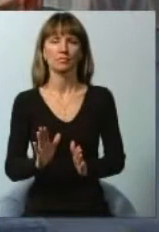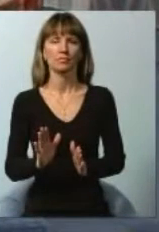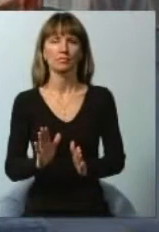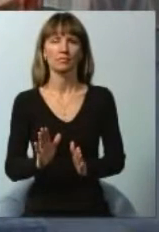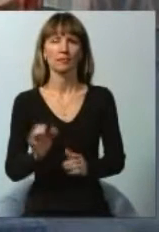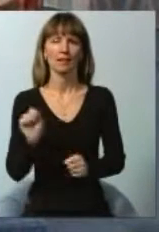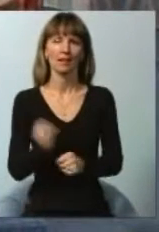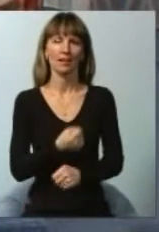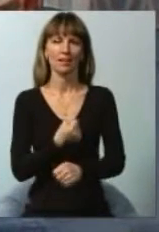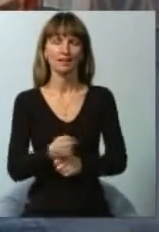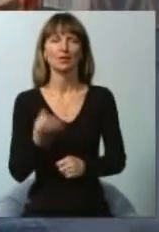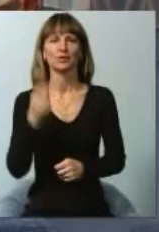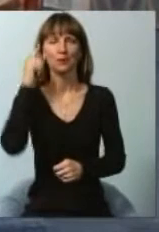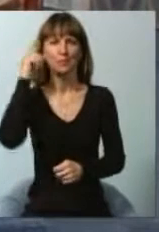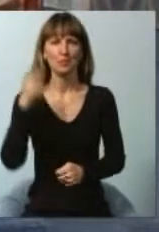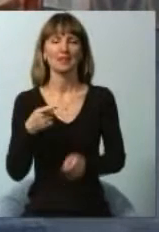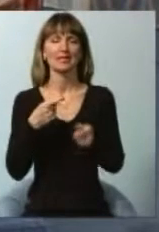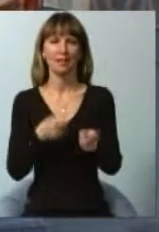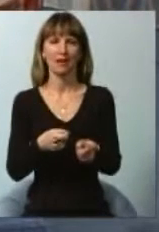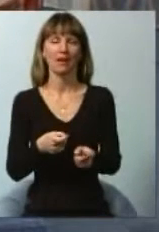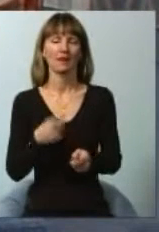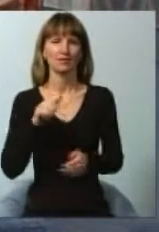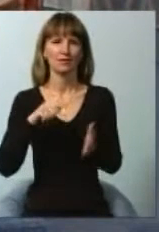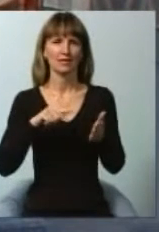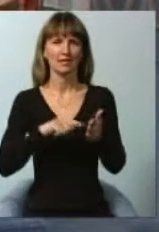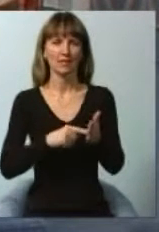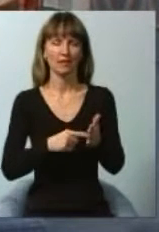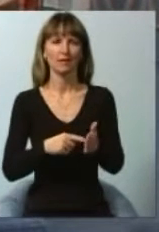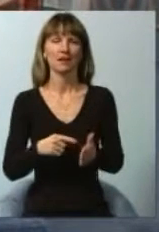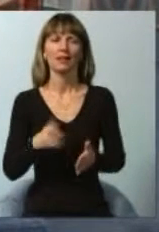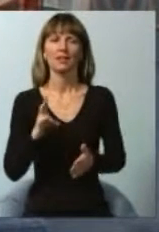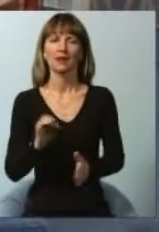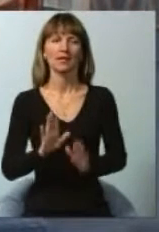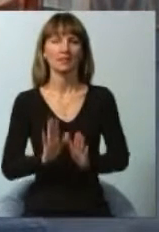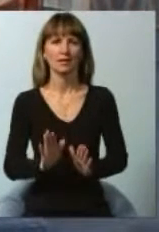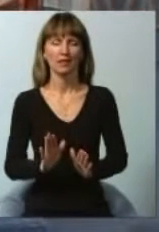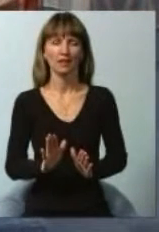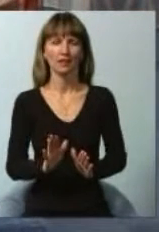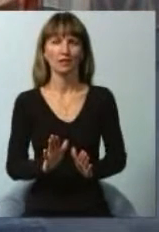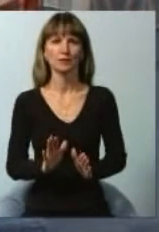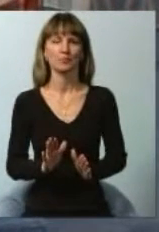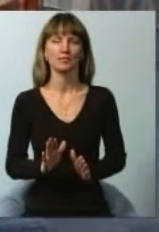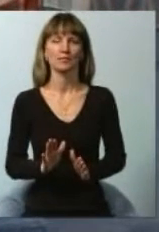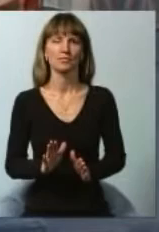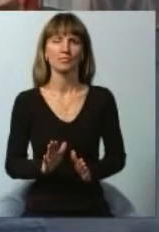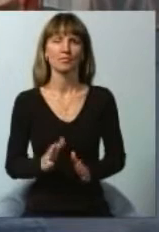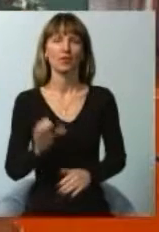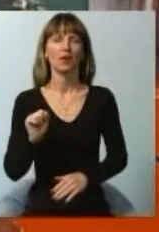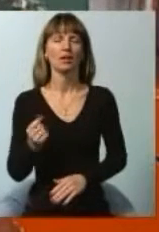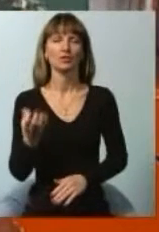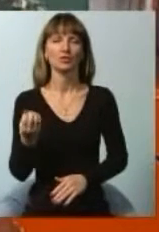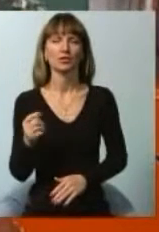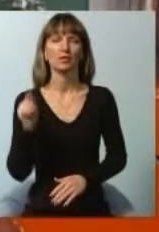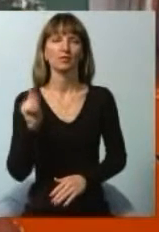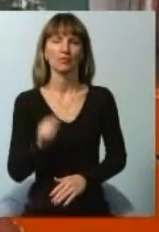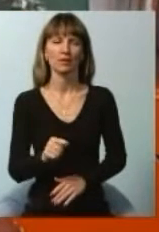Битися, а й стріляти в ціль. Так, так чи що? Не тільки битися. А ще